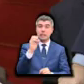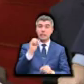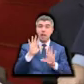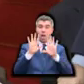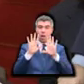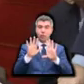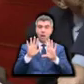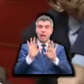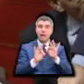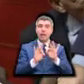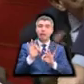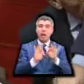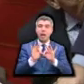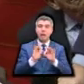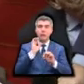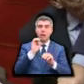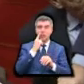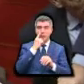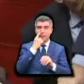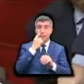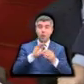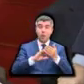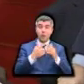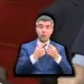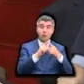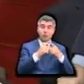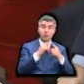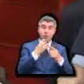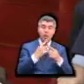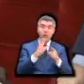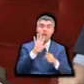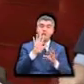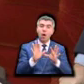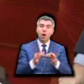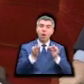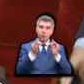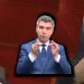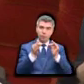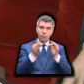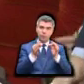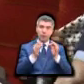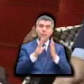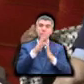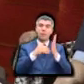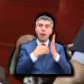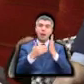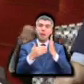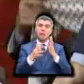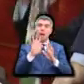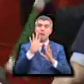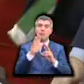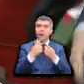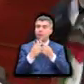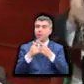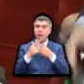ديال الإجراءات واللي مقسمة إلى محاور خمسة رئيسية ومحددة وموجهة إلى خمس